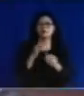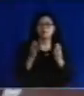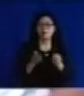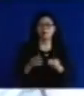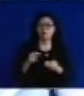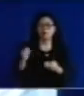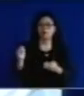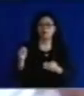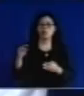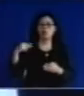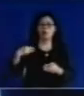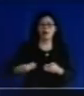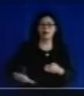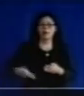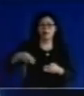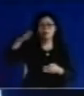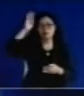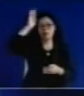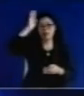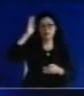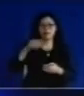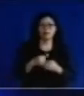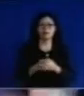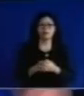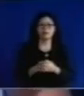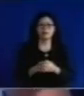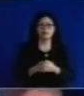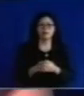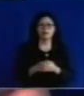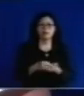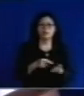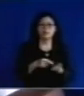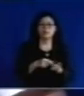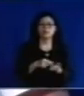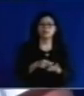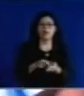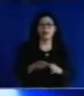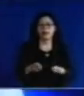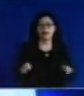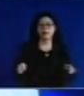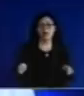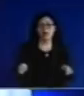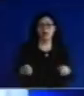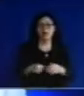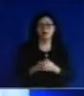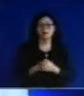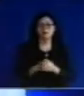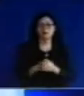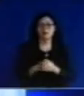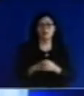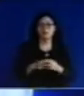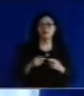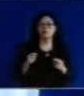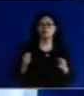bupati. Poster slogan tertampang di jalan raya banyak. Teruji,